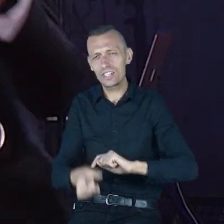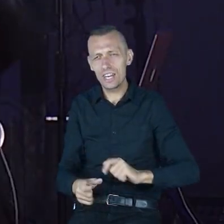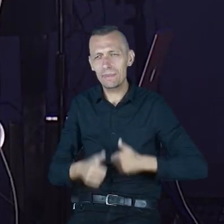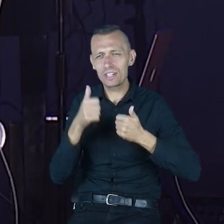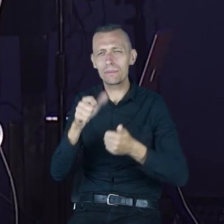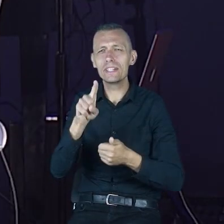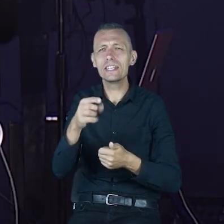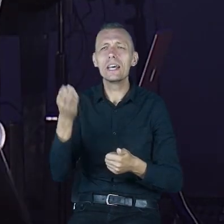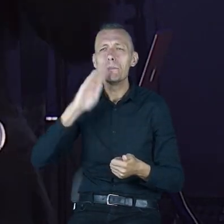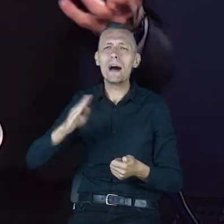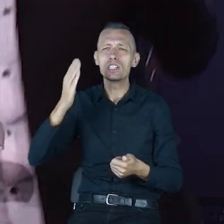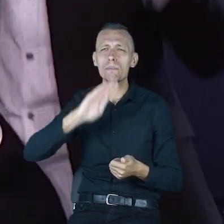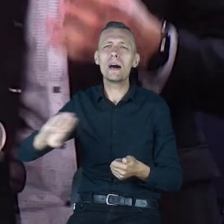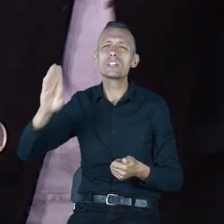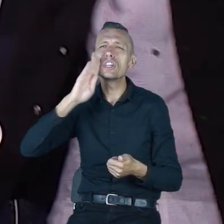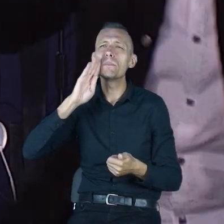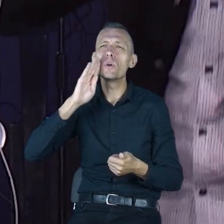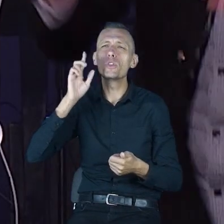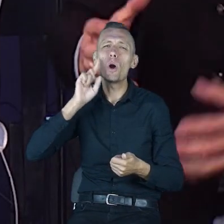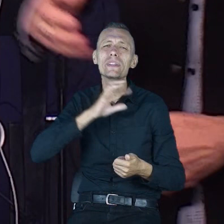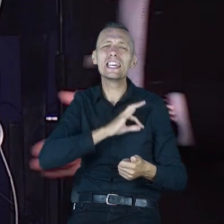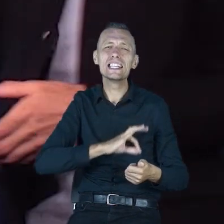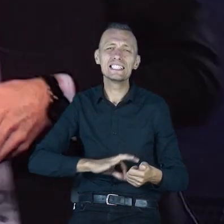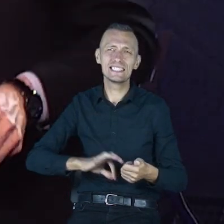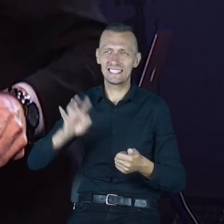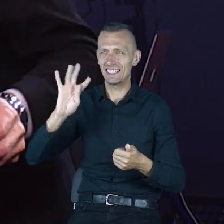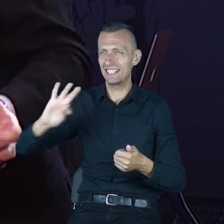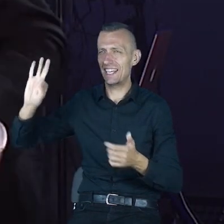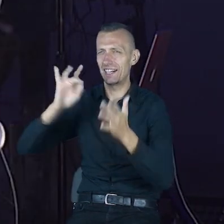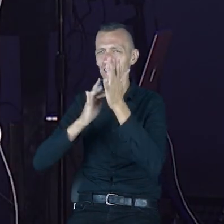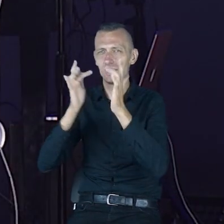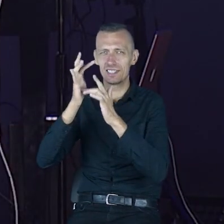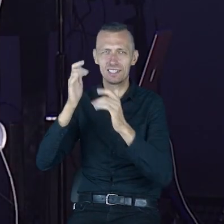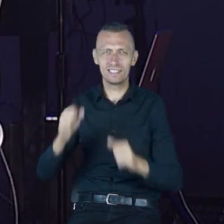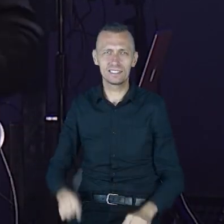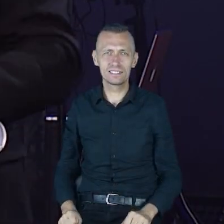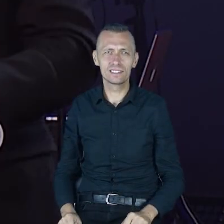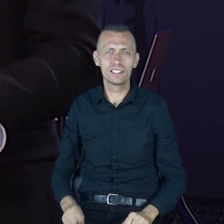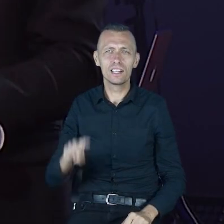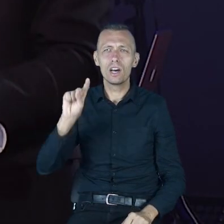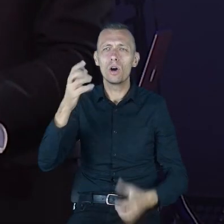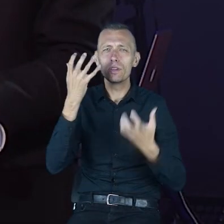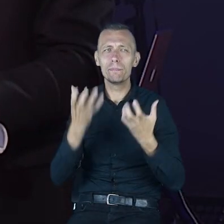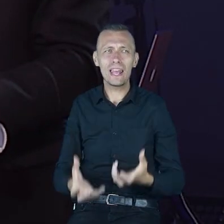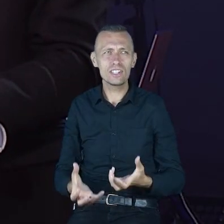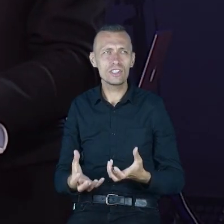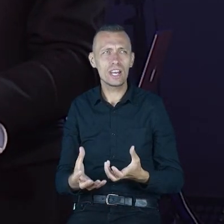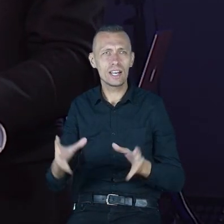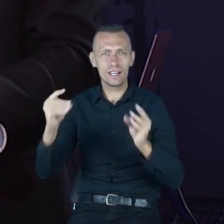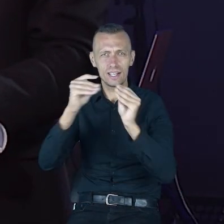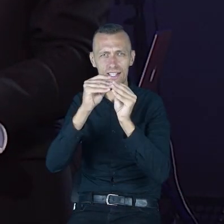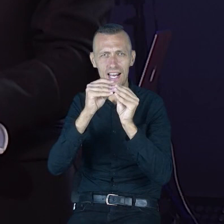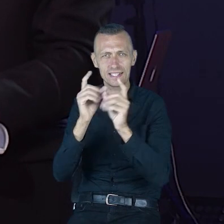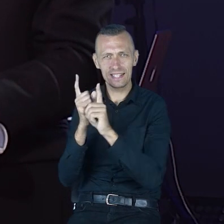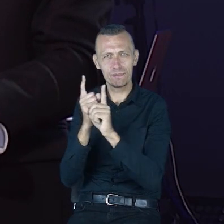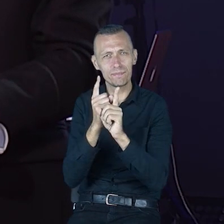Mnie upodabniać do swojego Syna, i On zrobi wszystko, aby tak było. I On będzie chodził za nami.